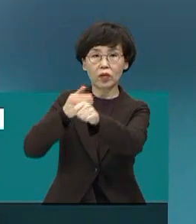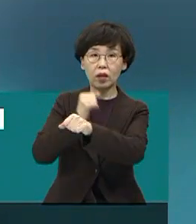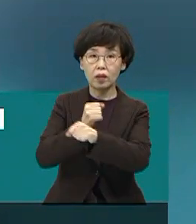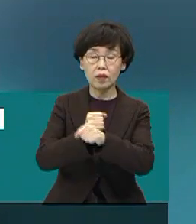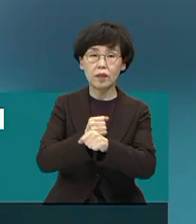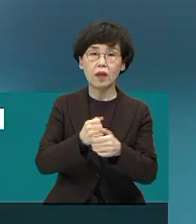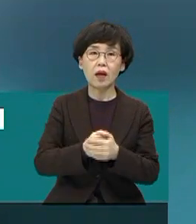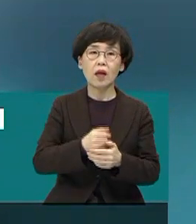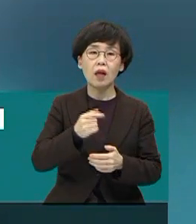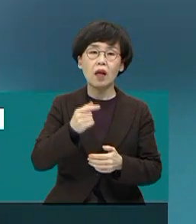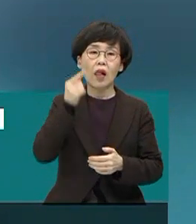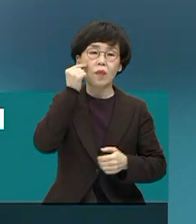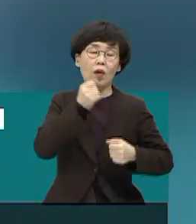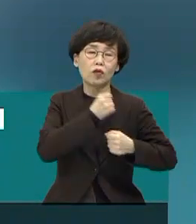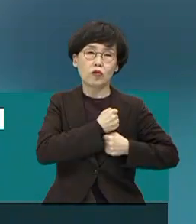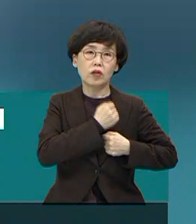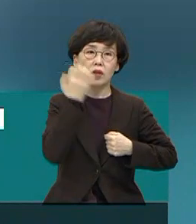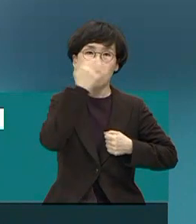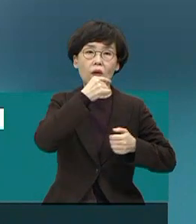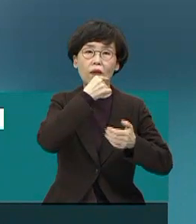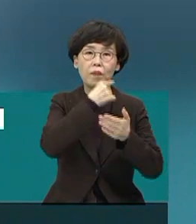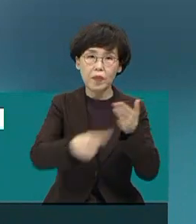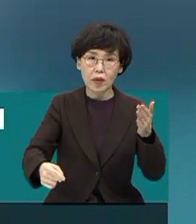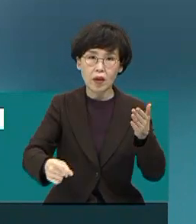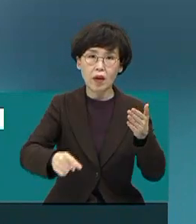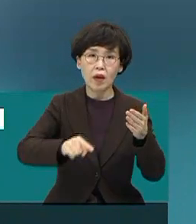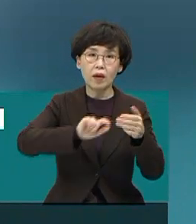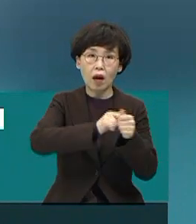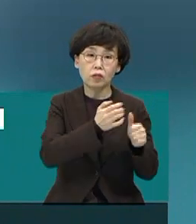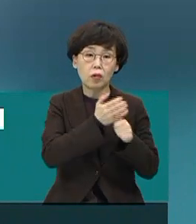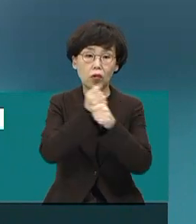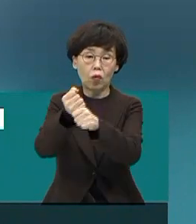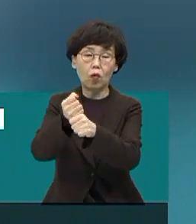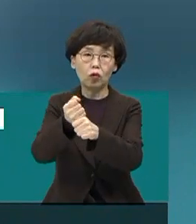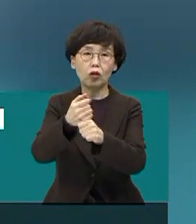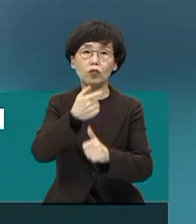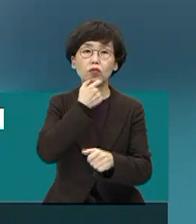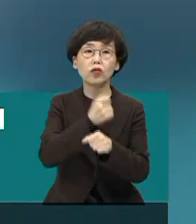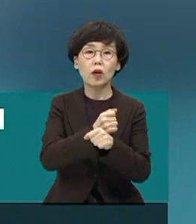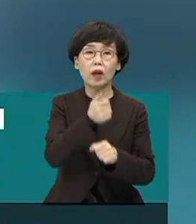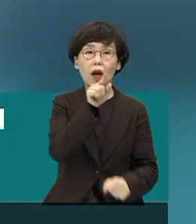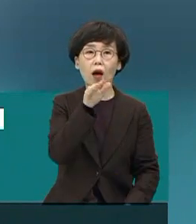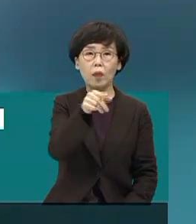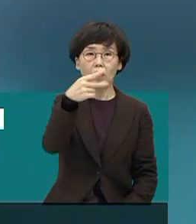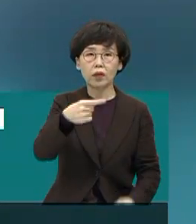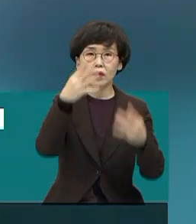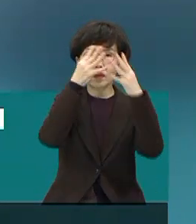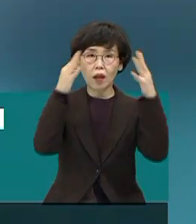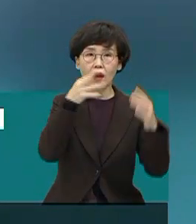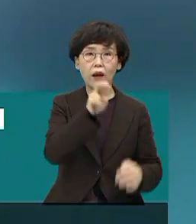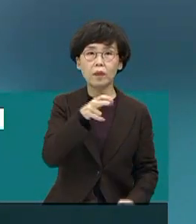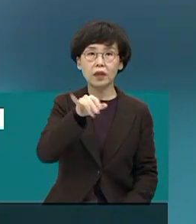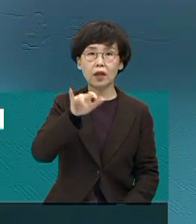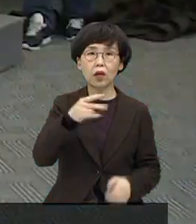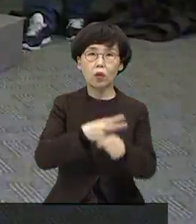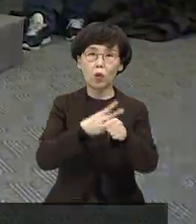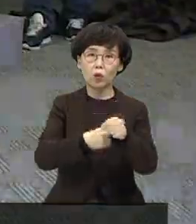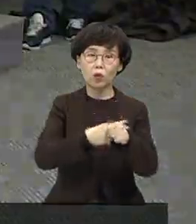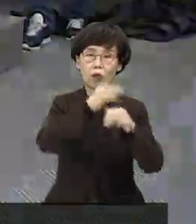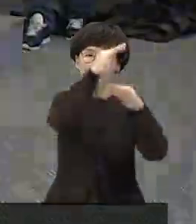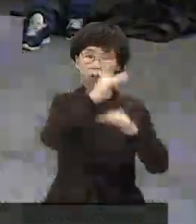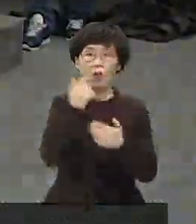강제동원을 부정하는 하버드대 램지어 교수의 주장을 정면 반박하기 위한 차원입니다. 하정현 기자입니다.